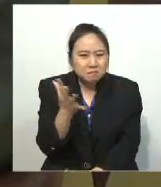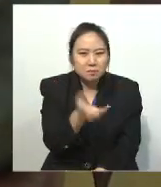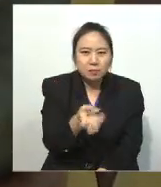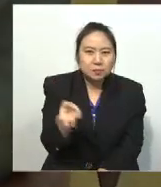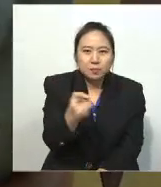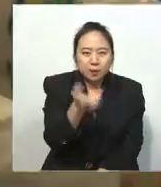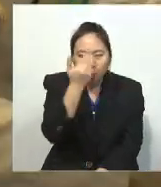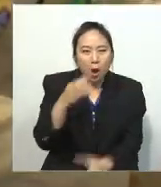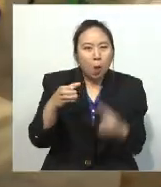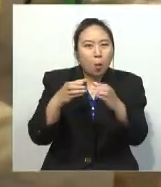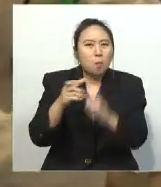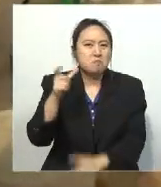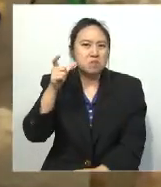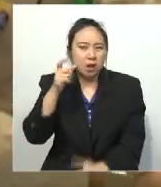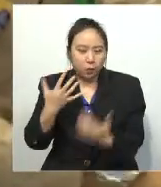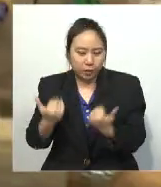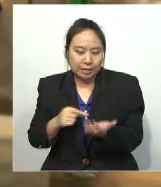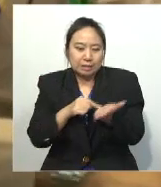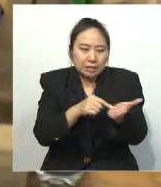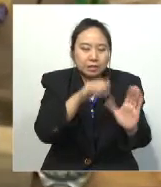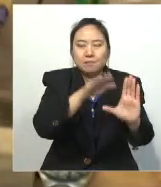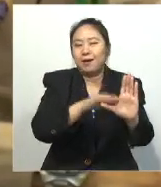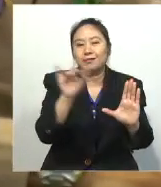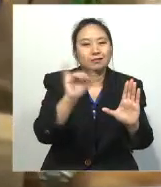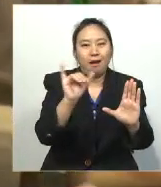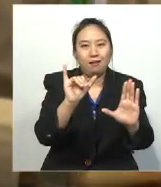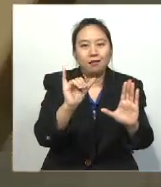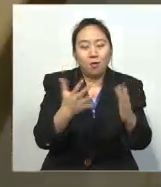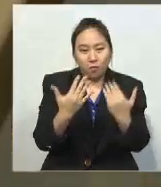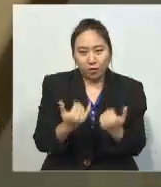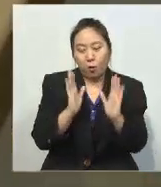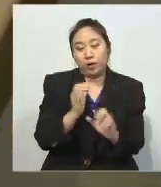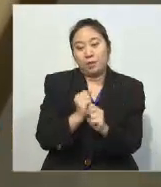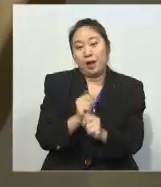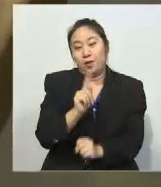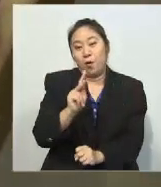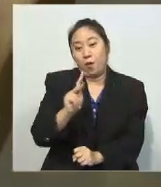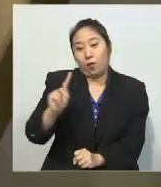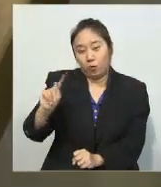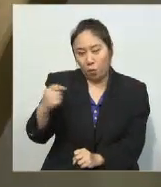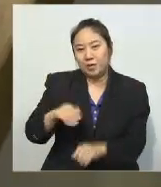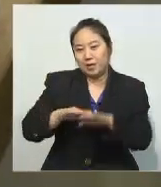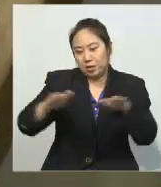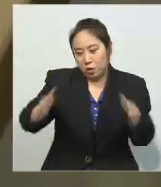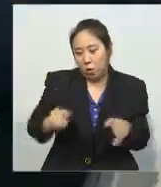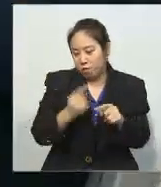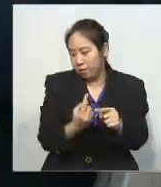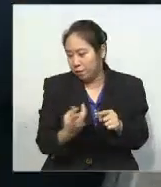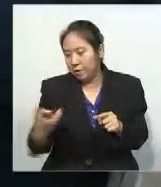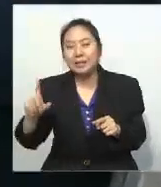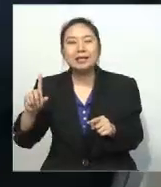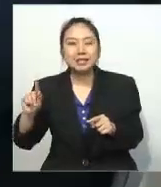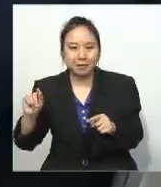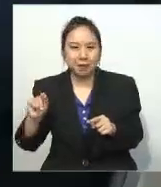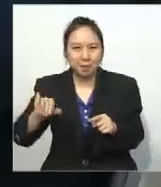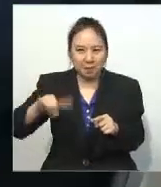ากพรรคการเมืองขนาดใหญ่ไม่ได้เดินทางมายื่นใบสมัครในวันนี้โดยเจ้าหน้าที่กกต.ได้จัดโต๊ะรับสมัครไว้20โต๊ะเพื่อที่จะรองรับการเดินทางมาสมั